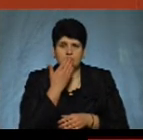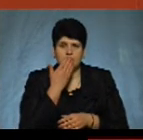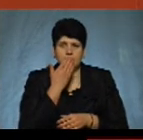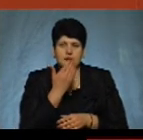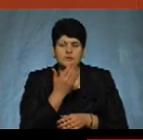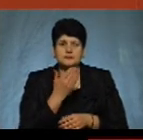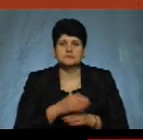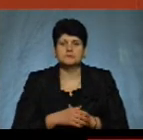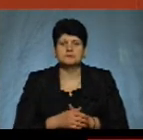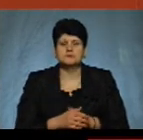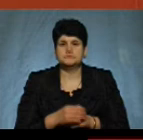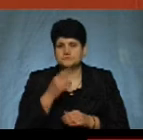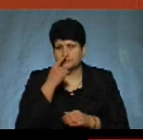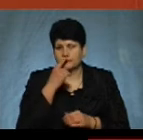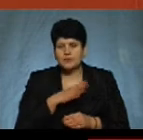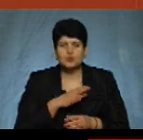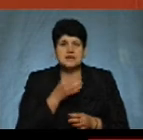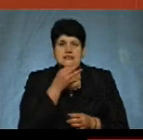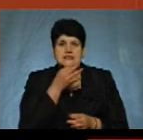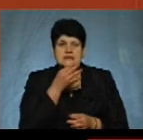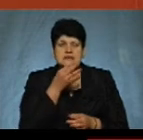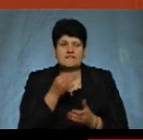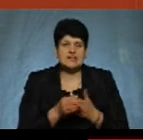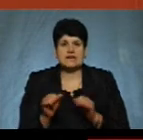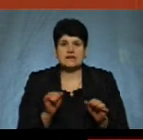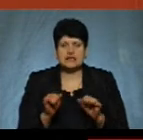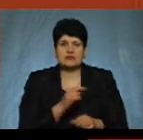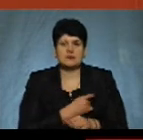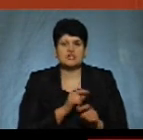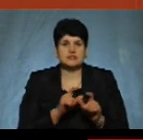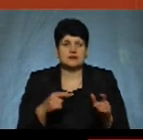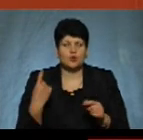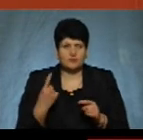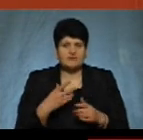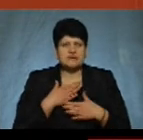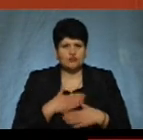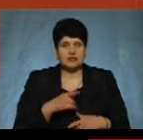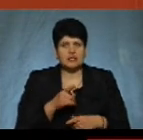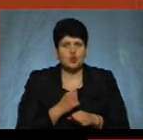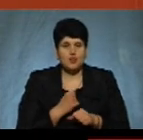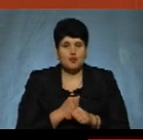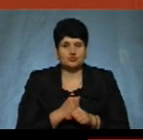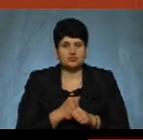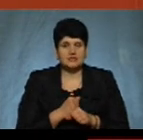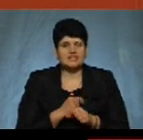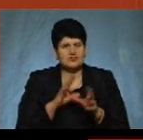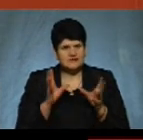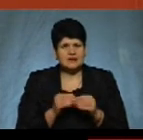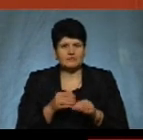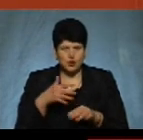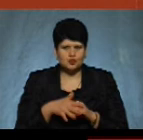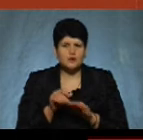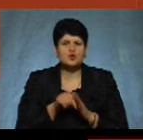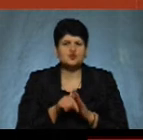нещодавно були звіти керівників медзакладів області. Скажіть, чи задоволені ви їхньою роботою і взагалі, чи вони розуміють